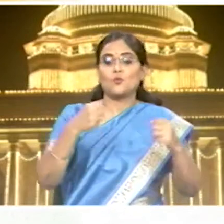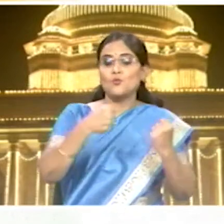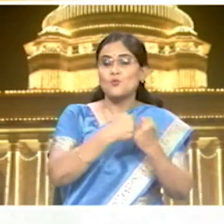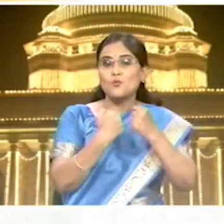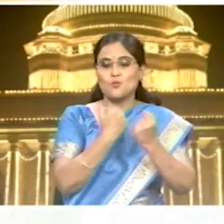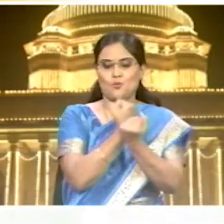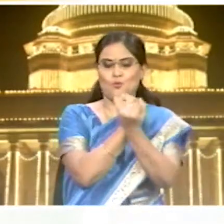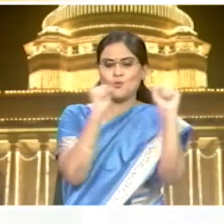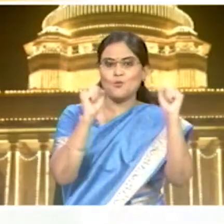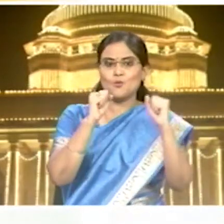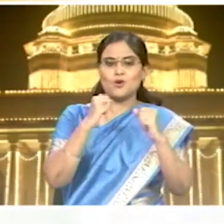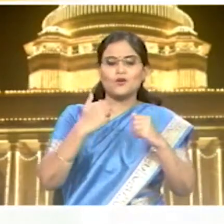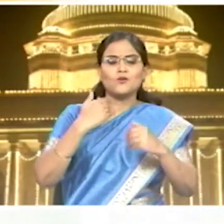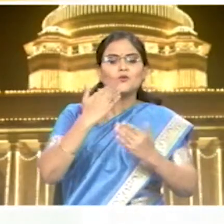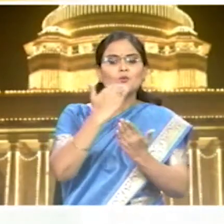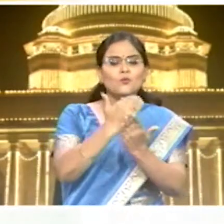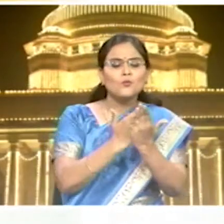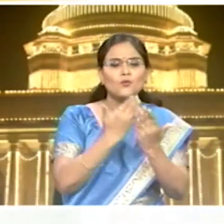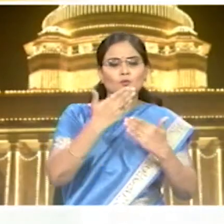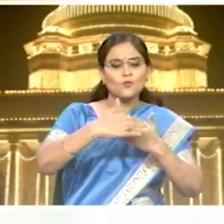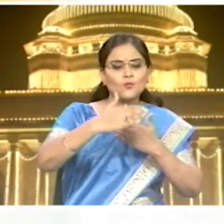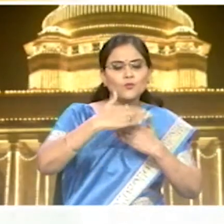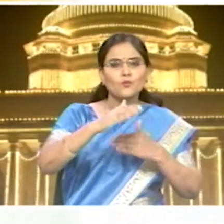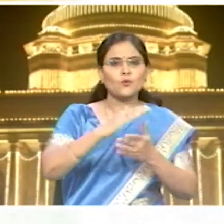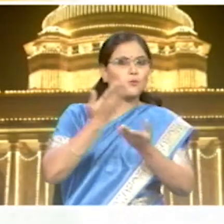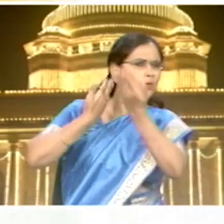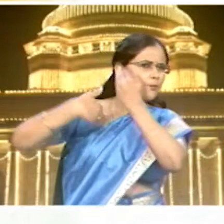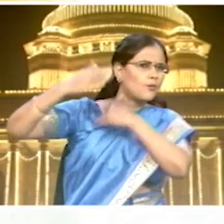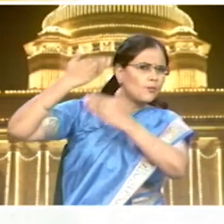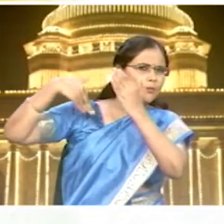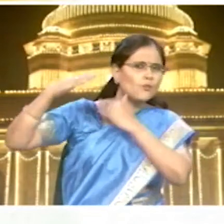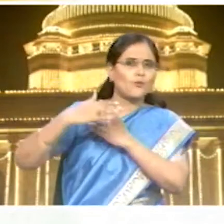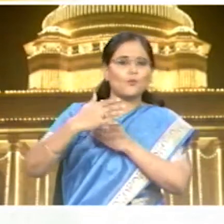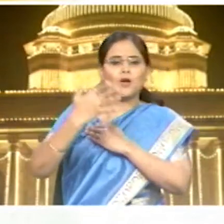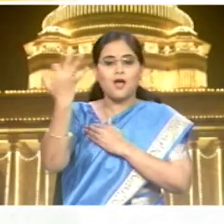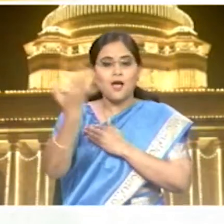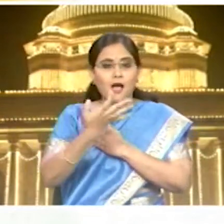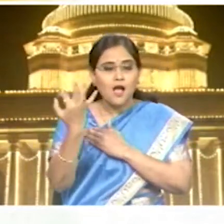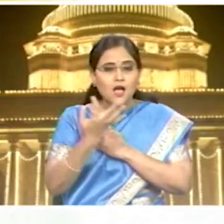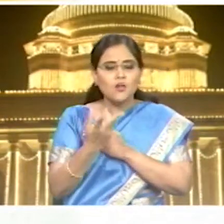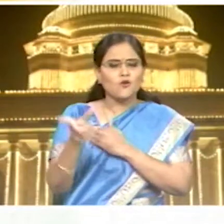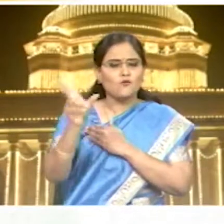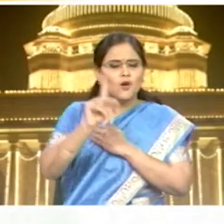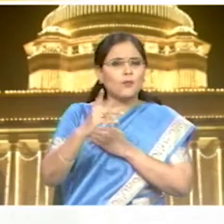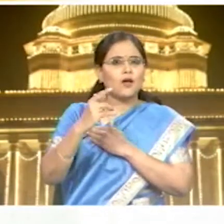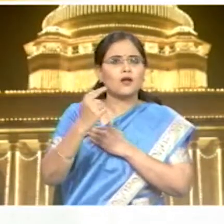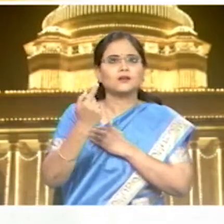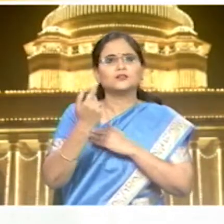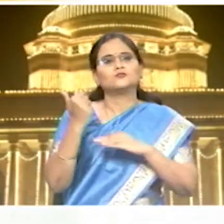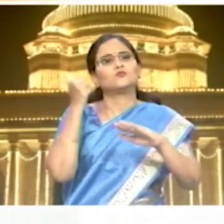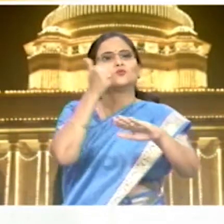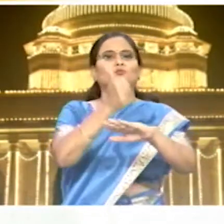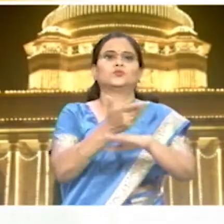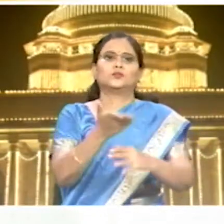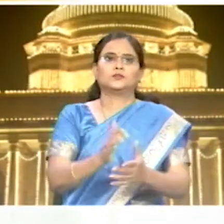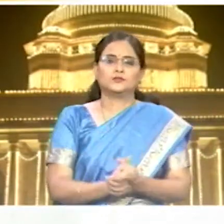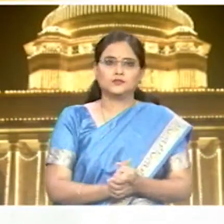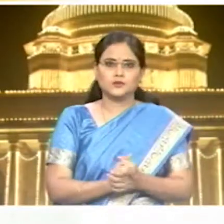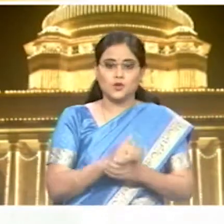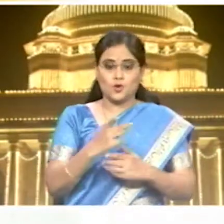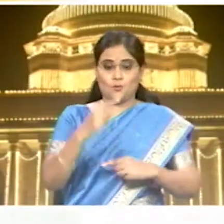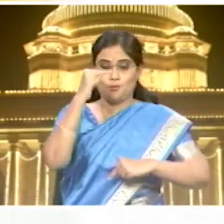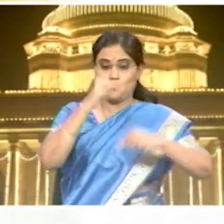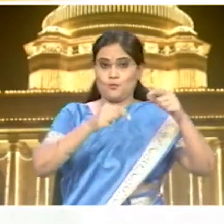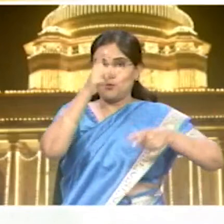हमारे प्राचीन जीवन मूल्यों को आधुनिक युग में फिर से स्थापित किया गया। इसी कारण से हमारे लोकतंत्र